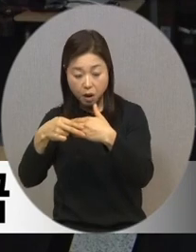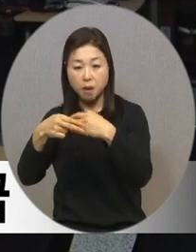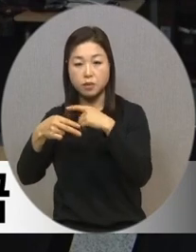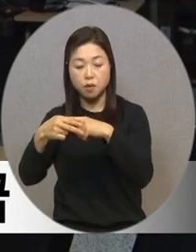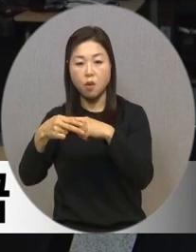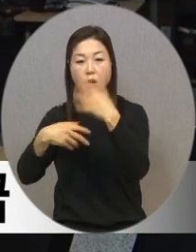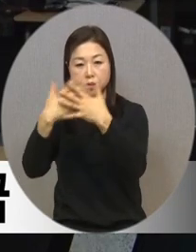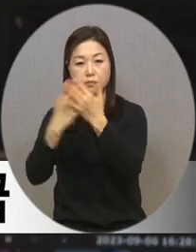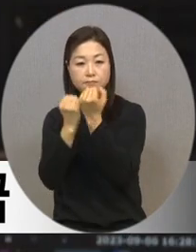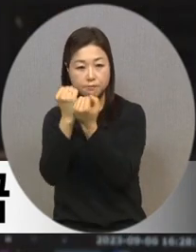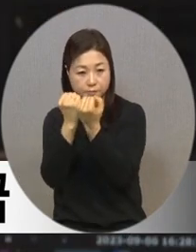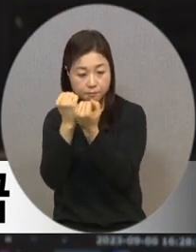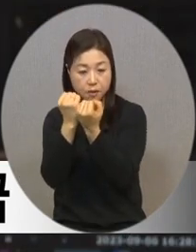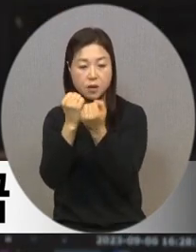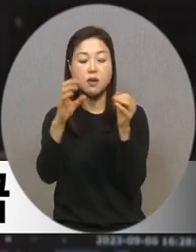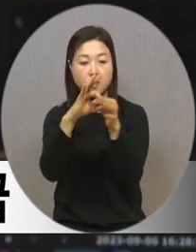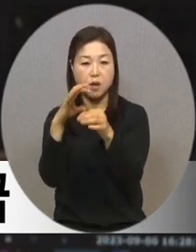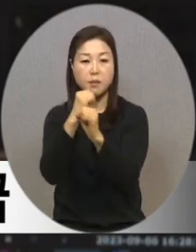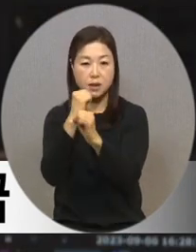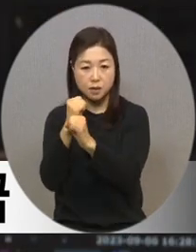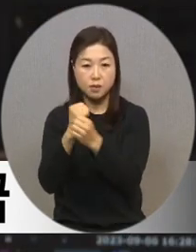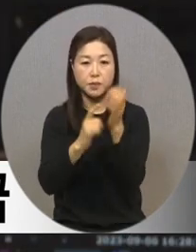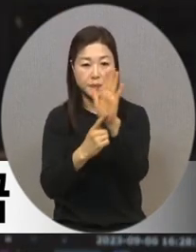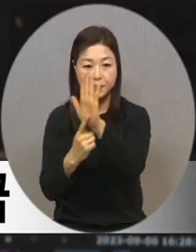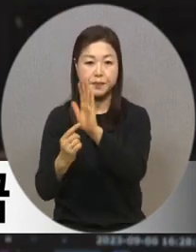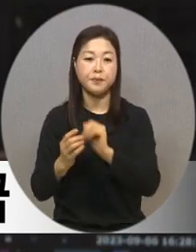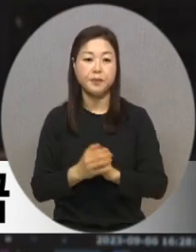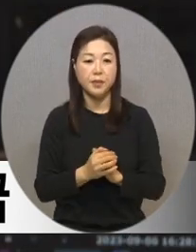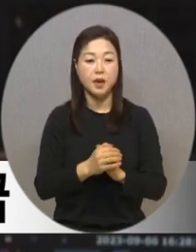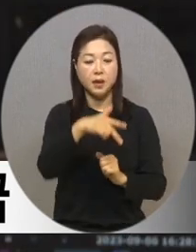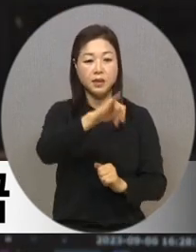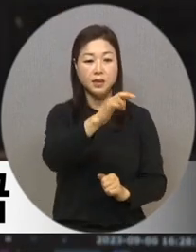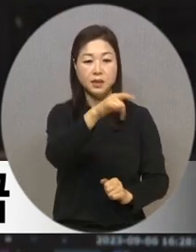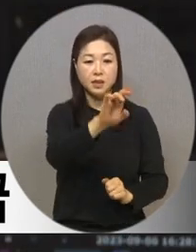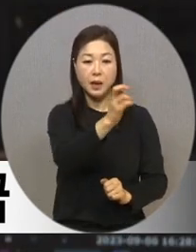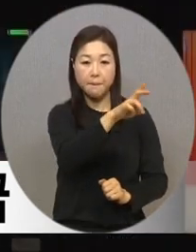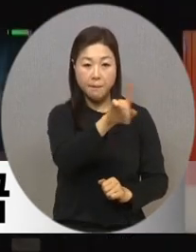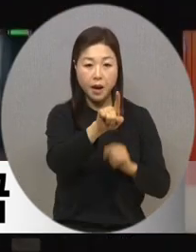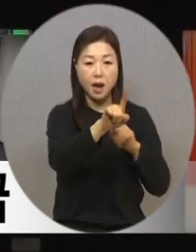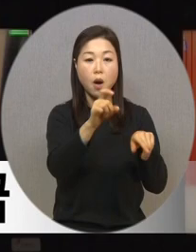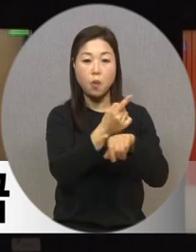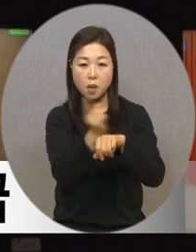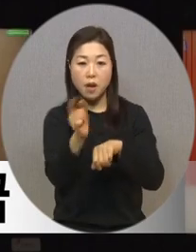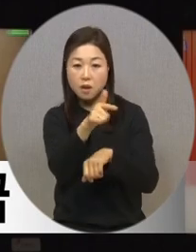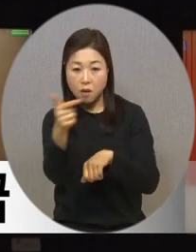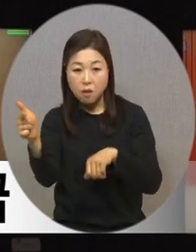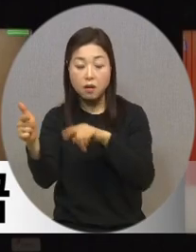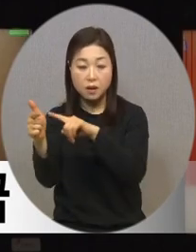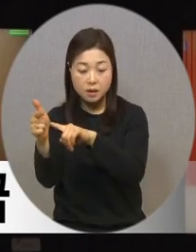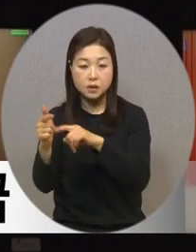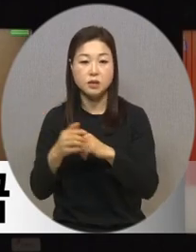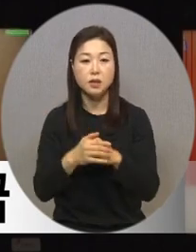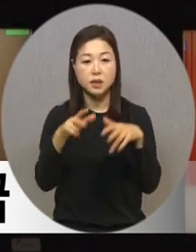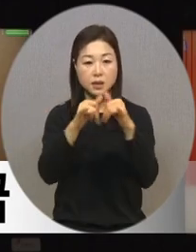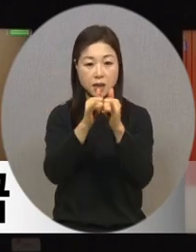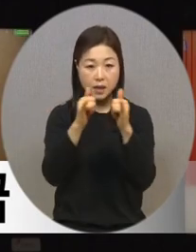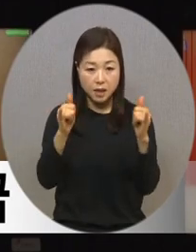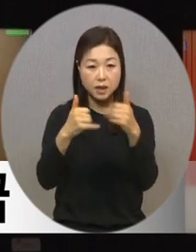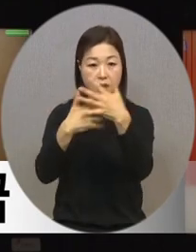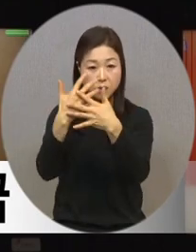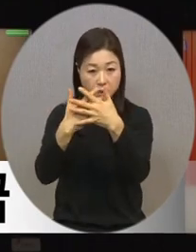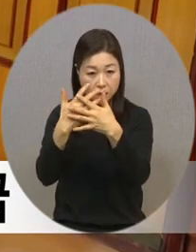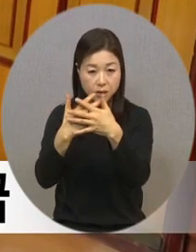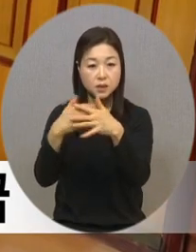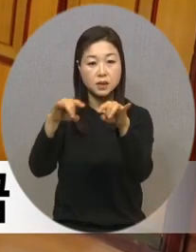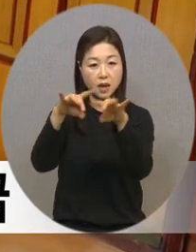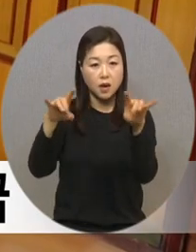있도록 했습니다. 지상파의 종합 편성 채널도 장애인 방송 콘텐츠를 각 방송사 홈페이지에서 제공하도록 한